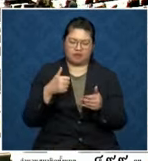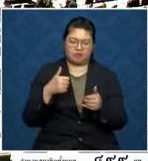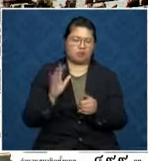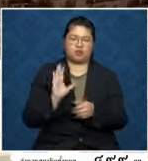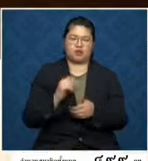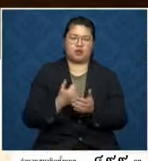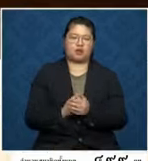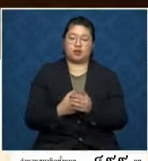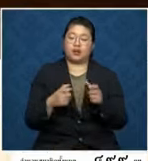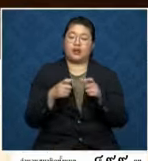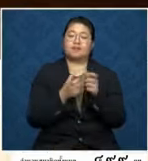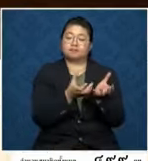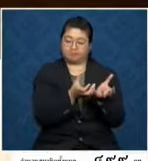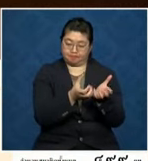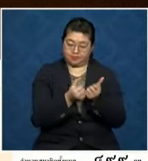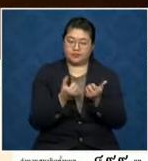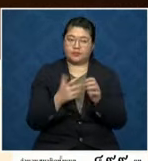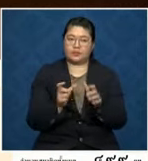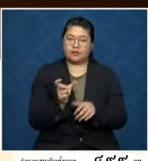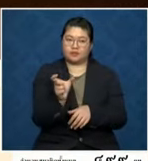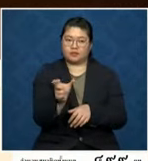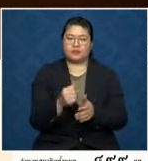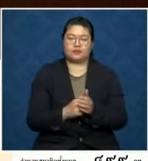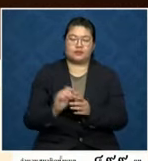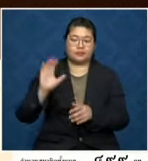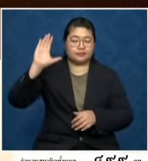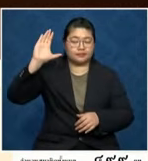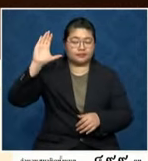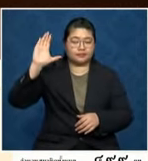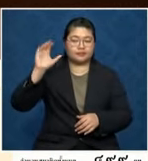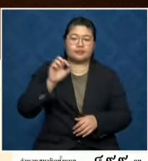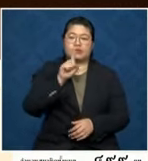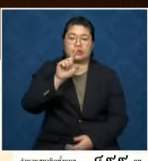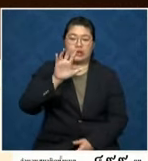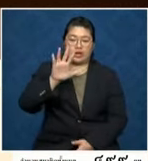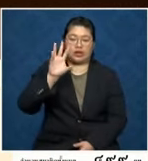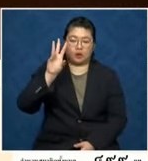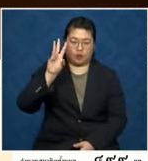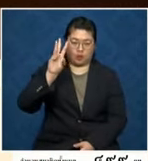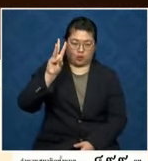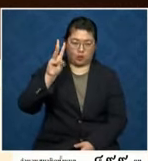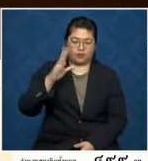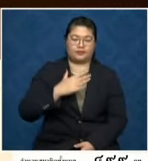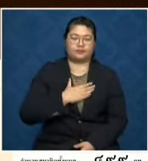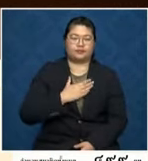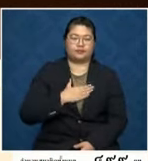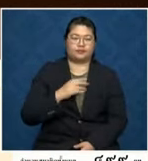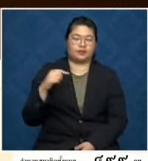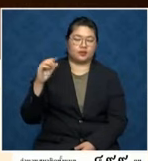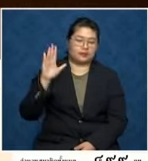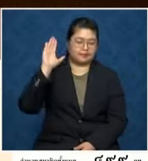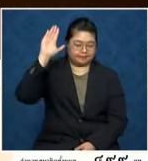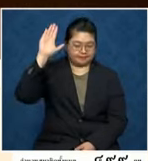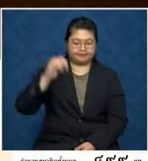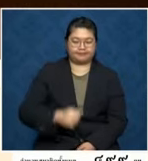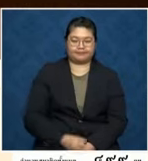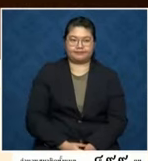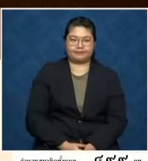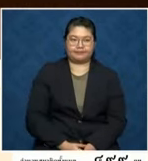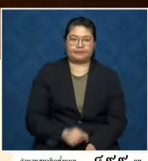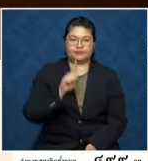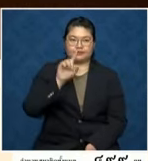าครับเดี๋ยวเราจะลงมติกันหลายเรื่องนะคร ับ ท่านประธานคะ156เทียบจุฑาขาวขำแสดงตนค่ะ